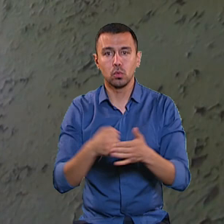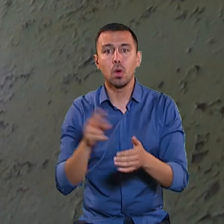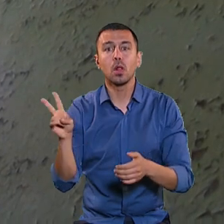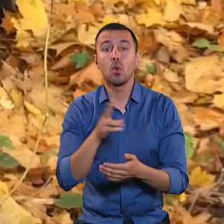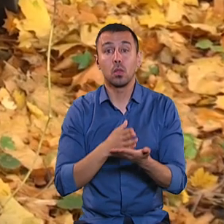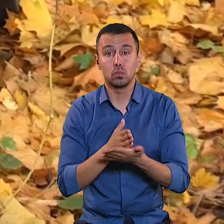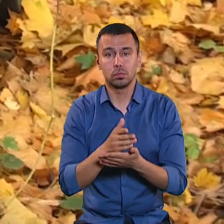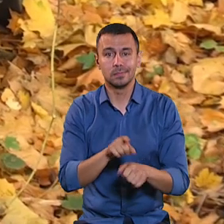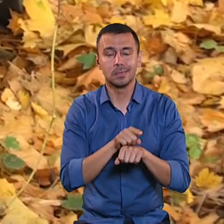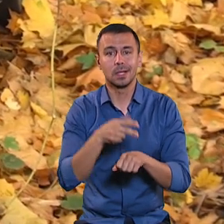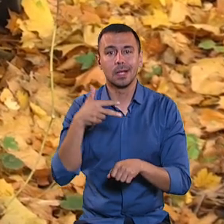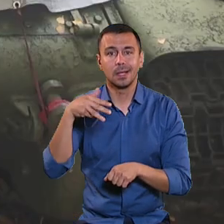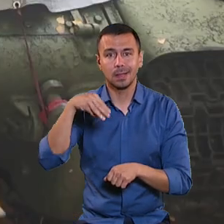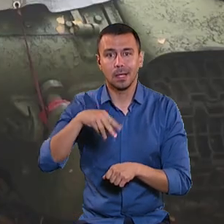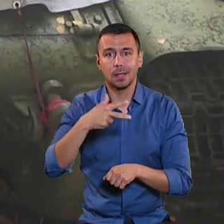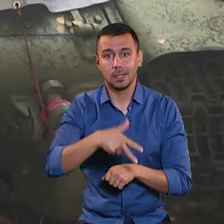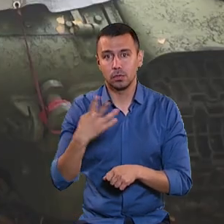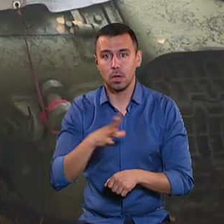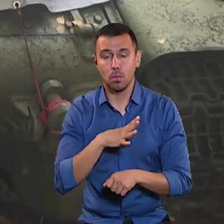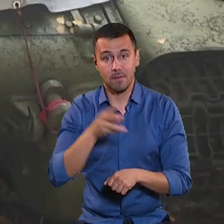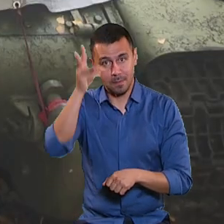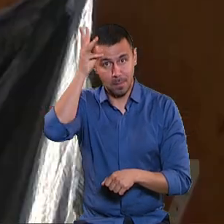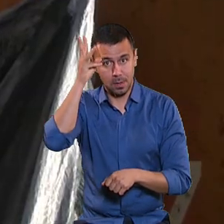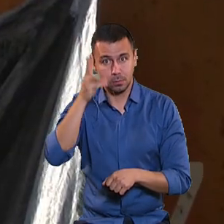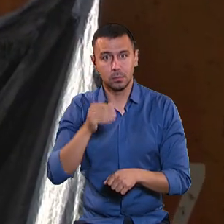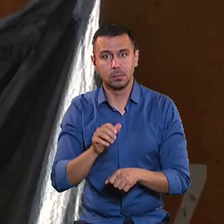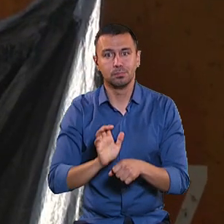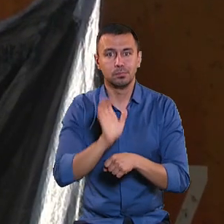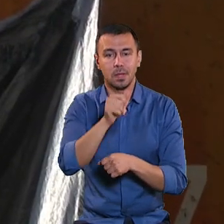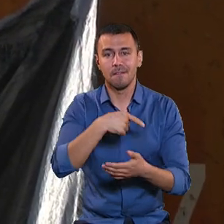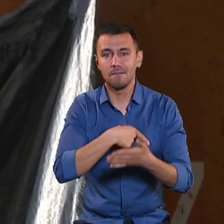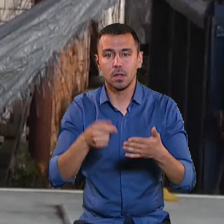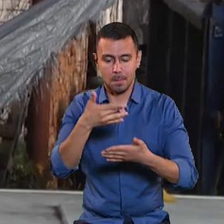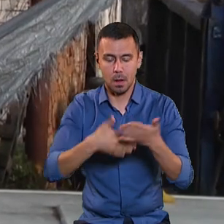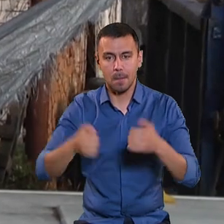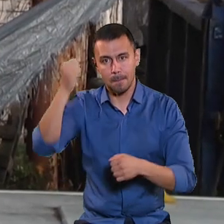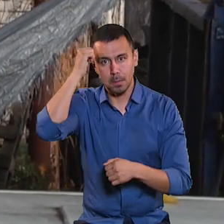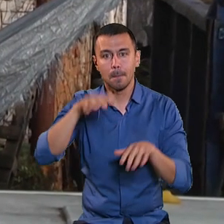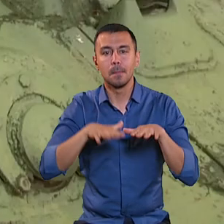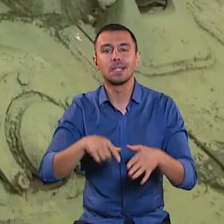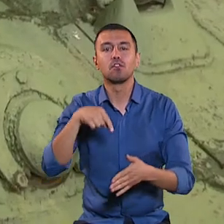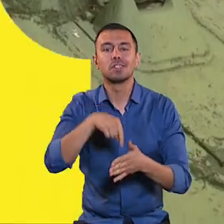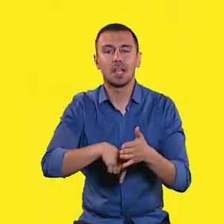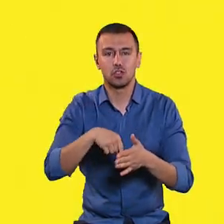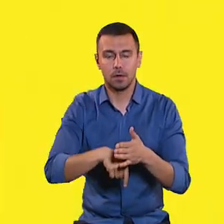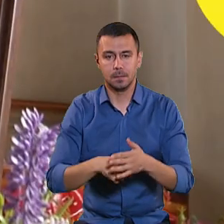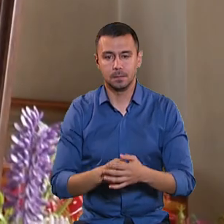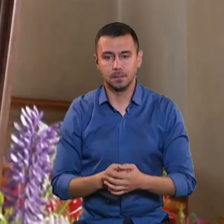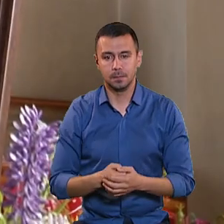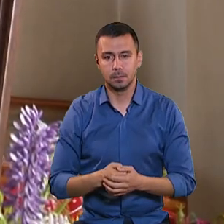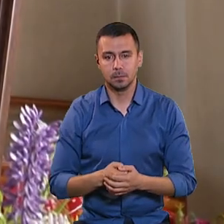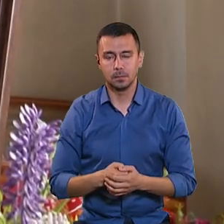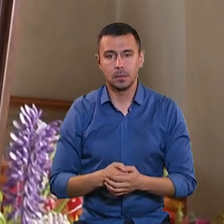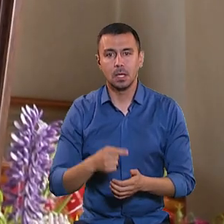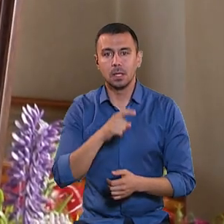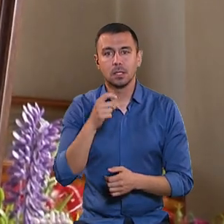служби танк т-34 який стояв у Хмельницькому подали на виключення з переліку пам'яток місцевого значення